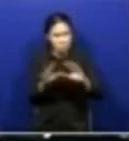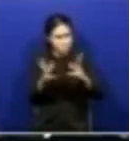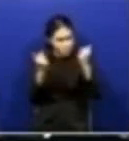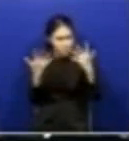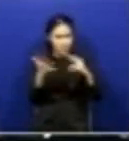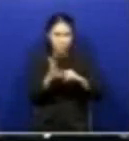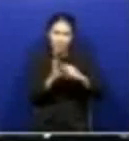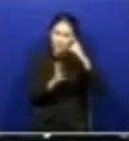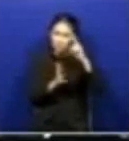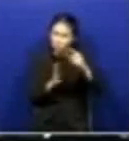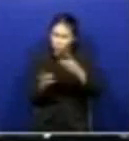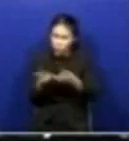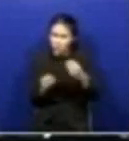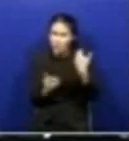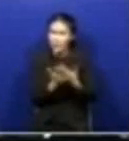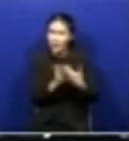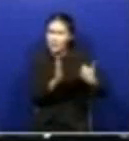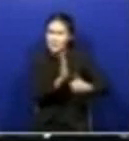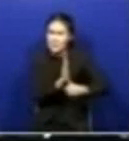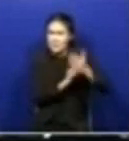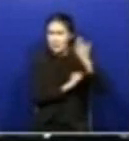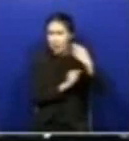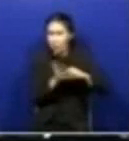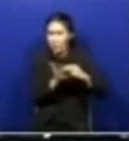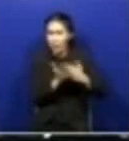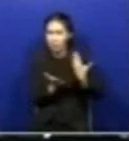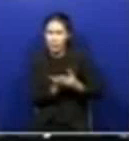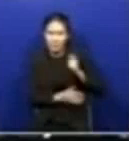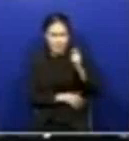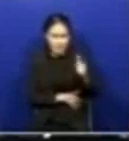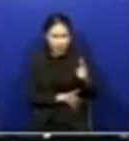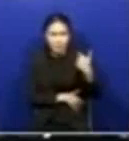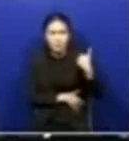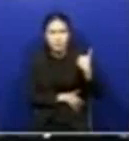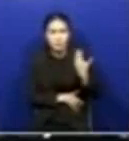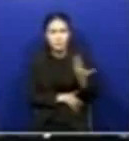นี้บางยอดนะครับ